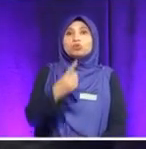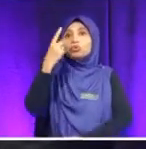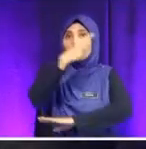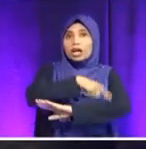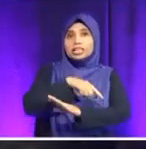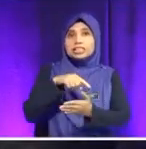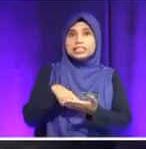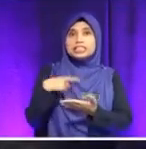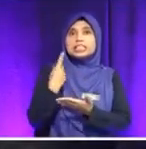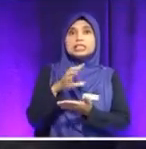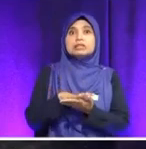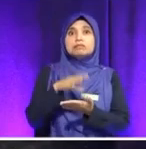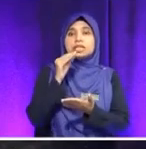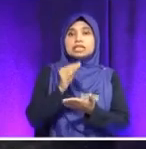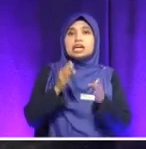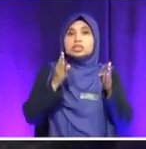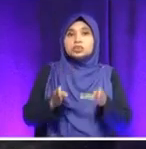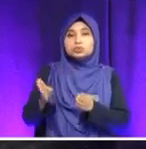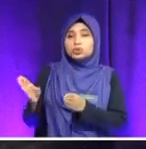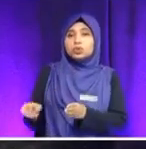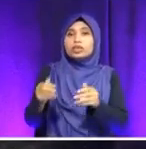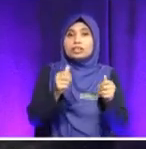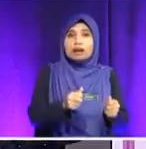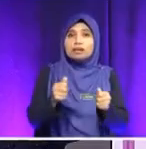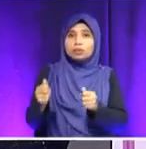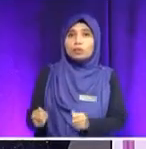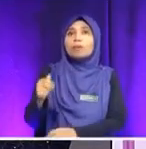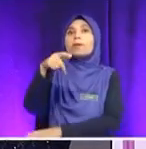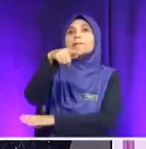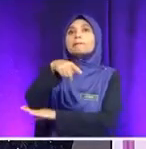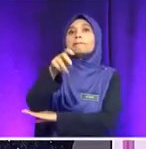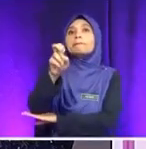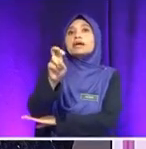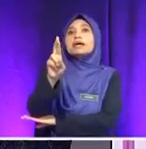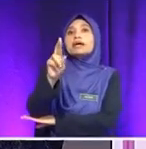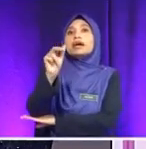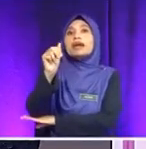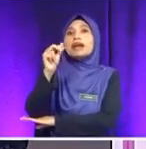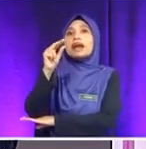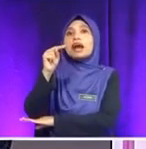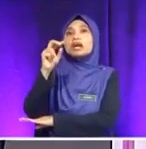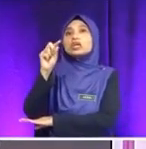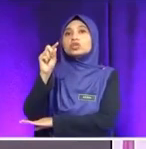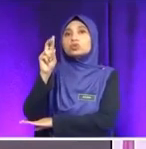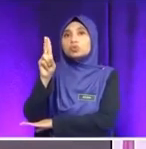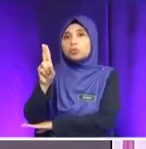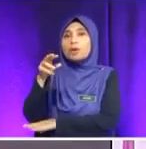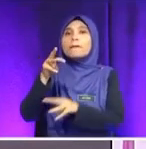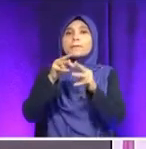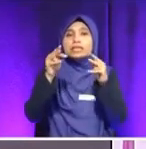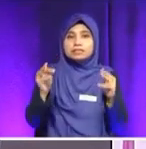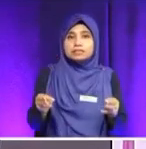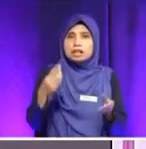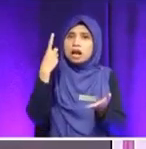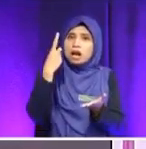akan belajar susun atau peranggu meja. Okey, yang pertama, kita tengok dulu. Okey, maksud dia. Apa yang dimaksudkan